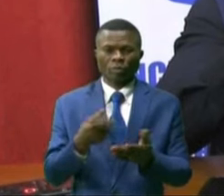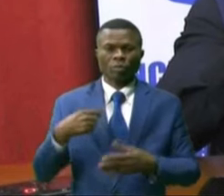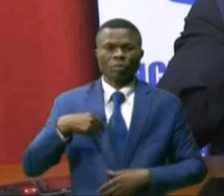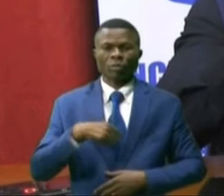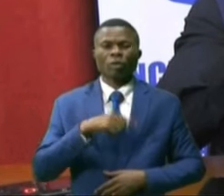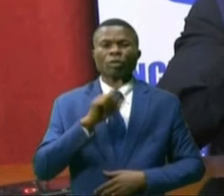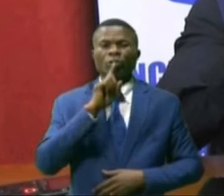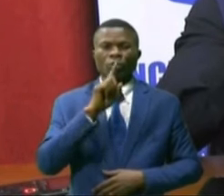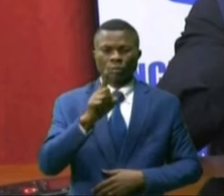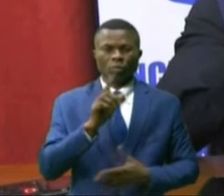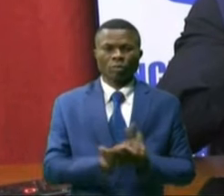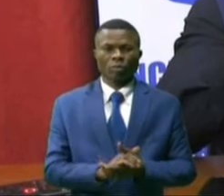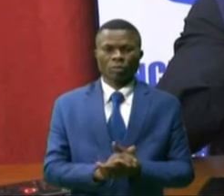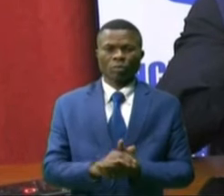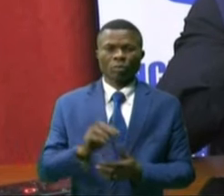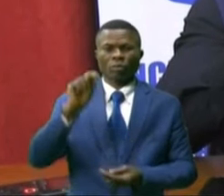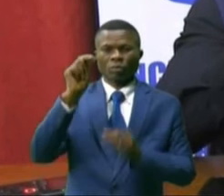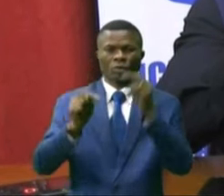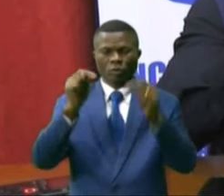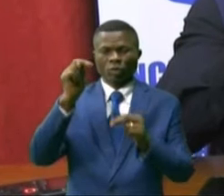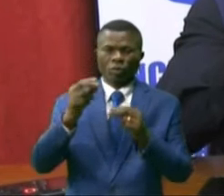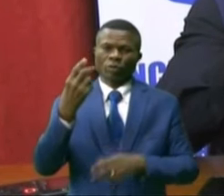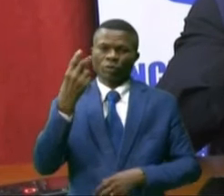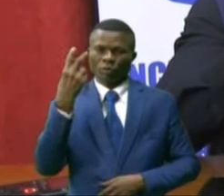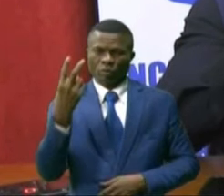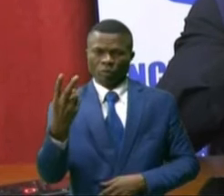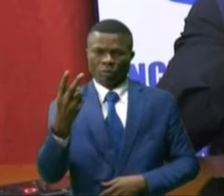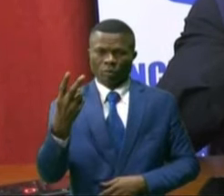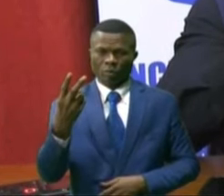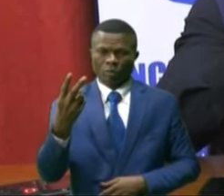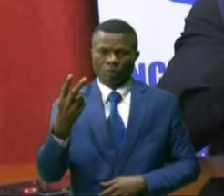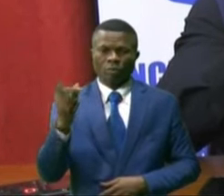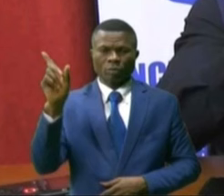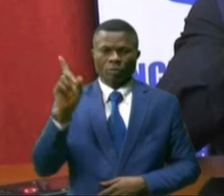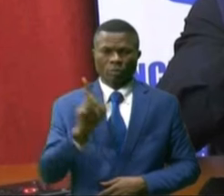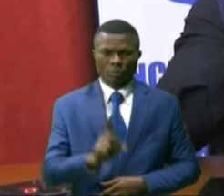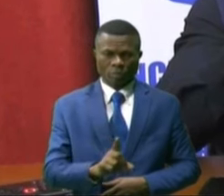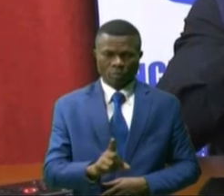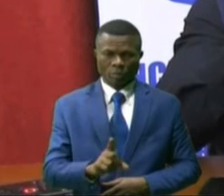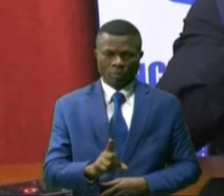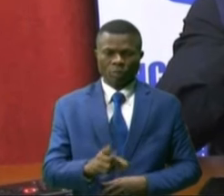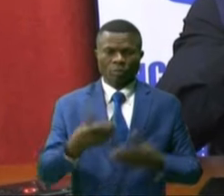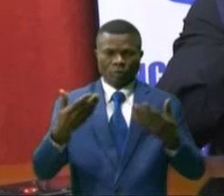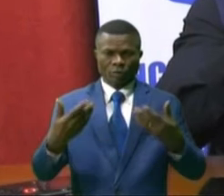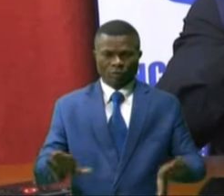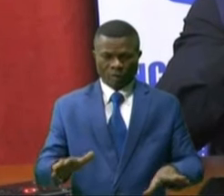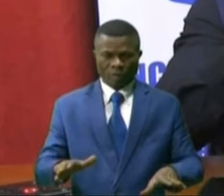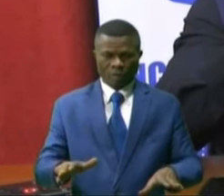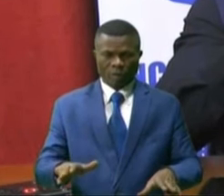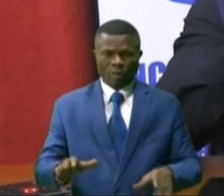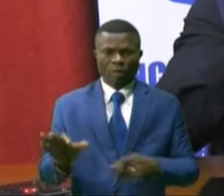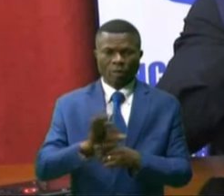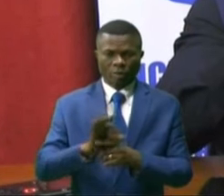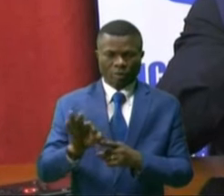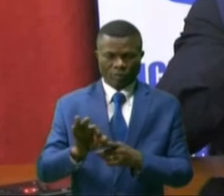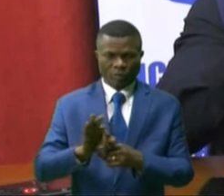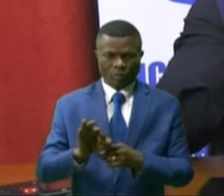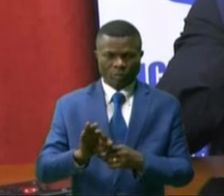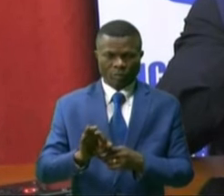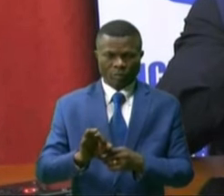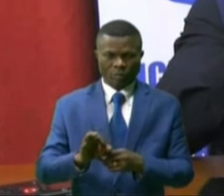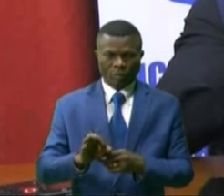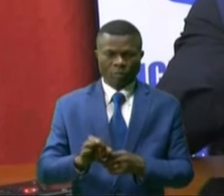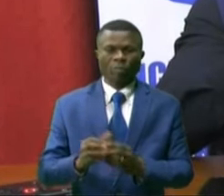sommes au niveau 2 qui vient à peine de se terminer et